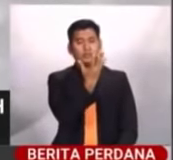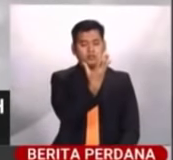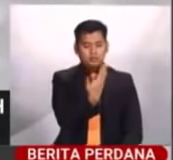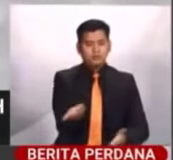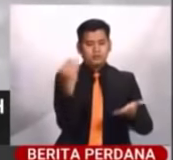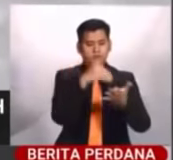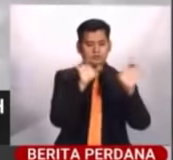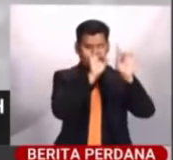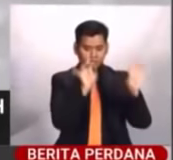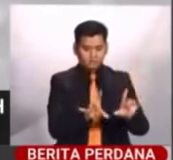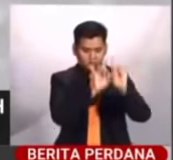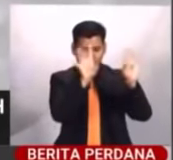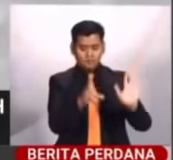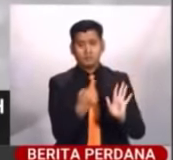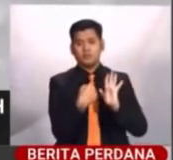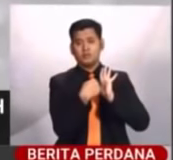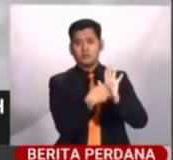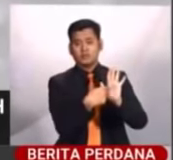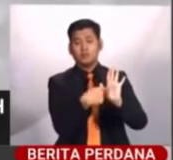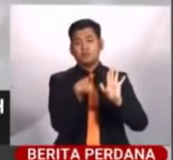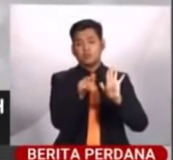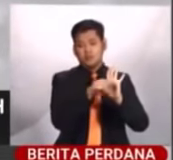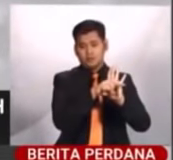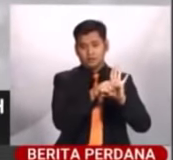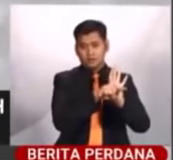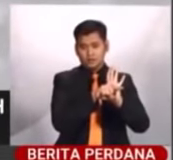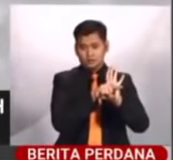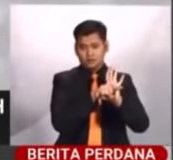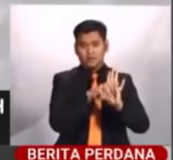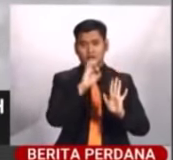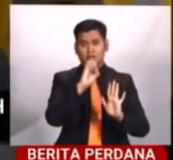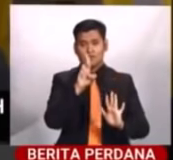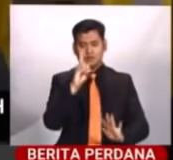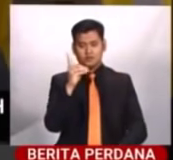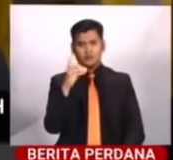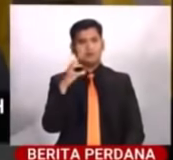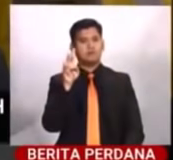yang dijalankan menunjukkan mereka negatif COVID-19.